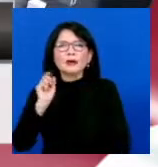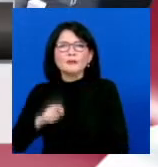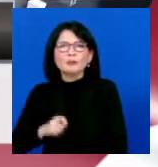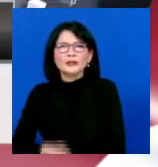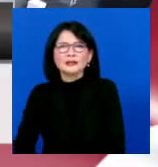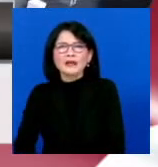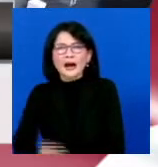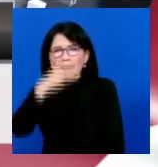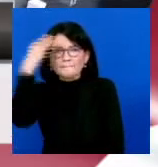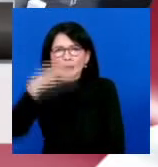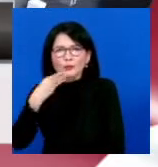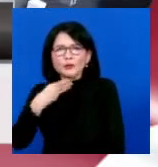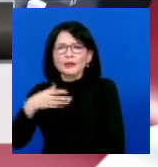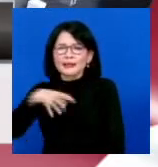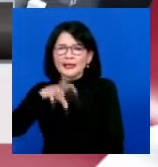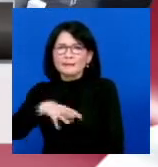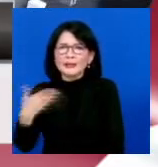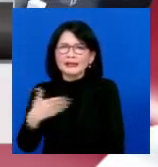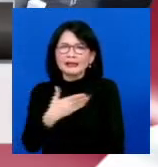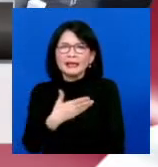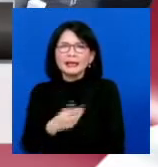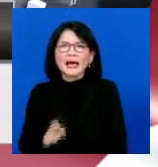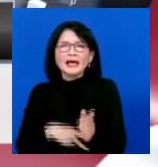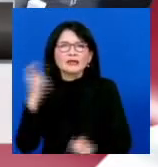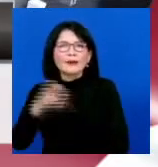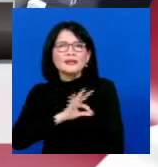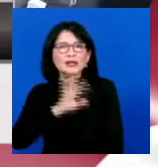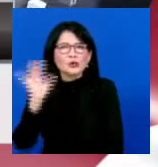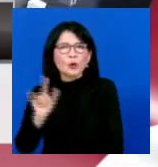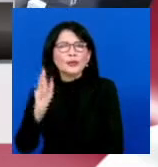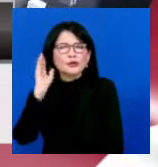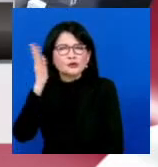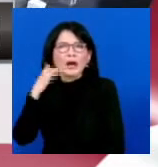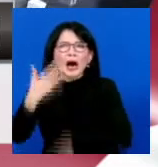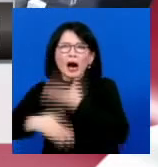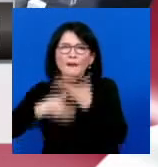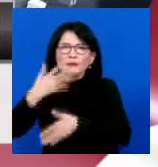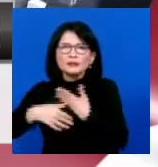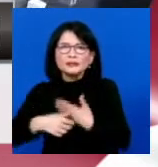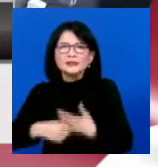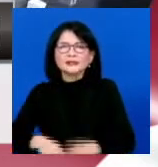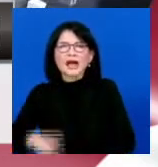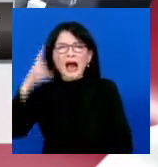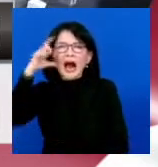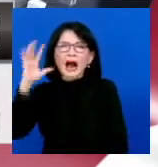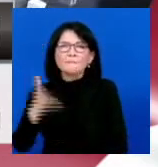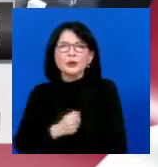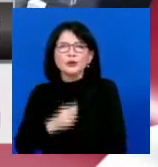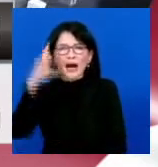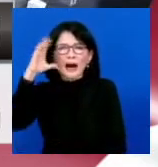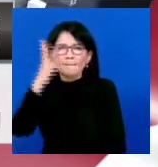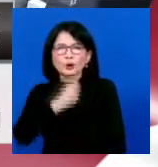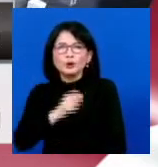ikan nasional dan pak Jokowi sudah mengimplementasikan itu pada Ambon Newport Untuk apa